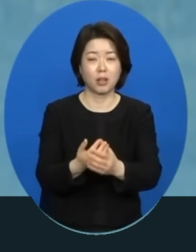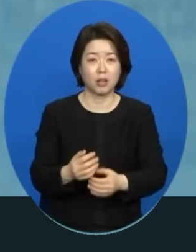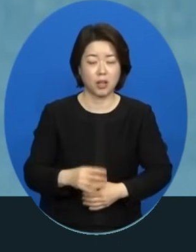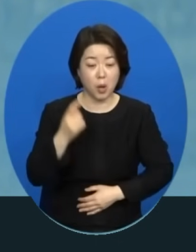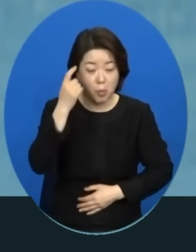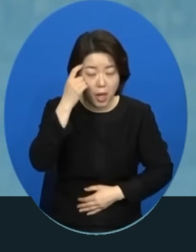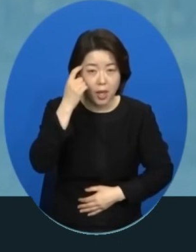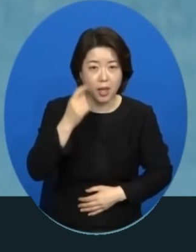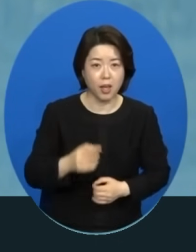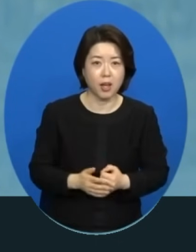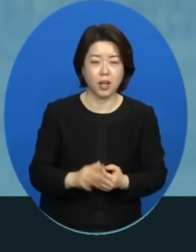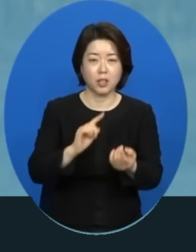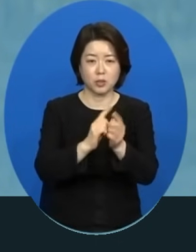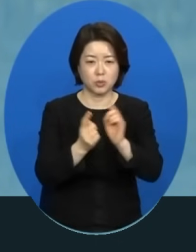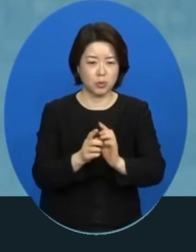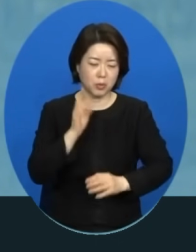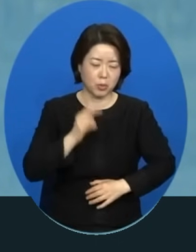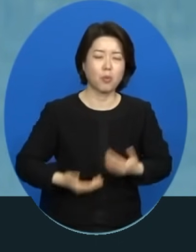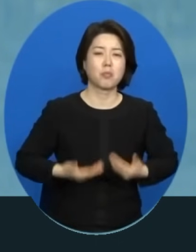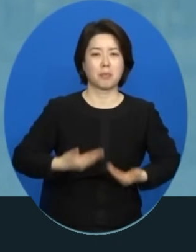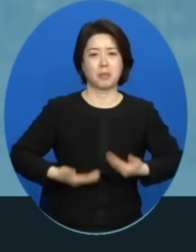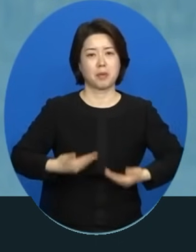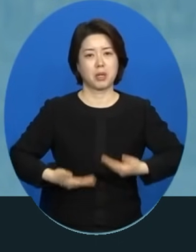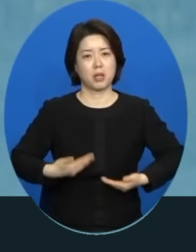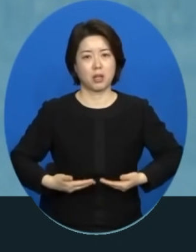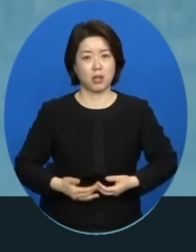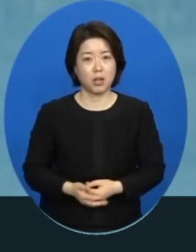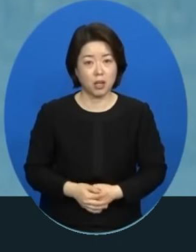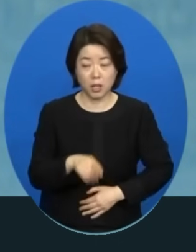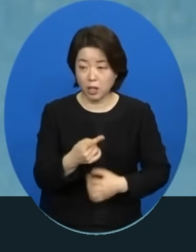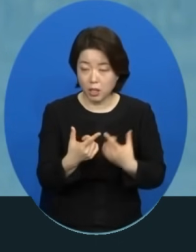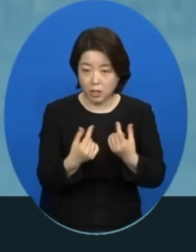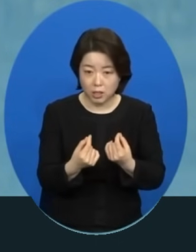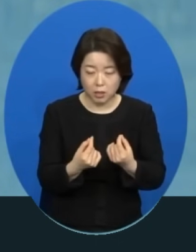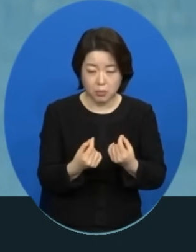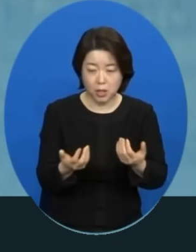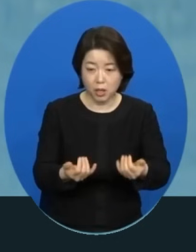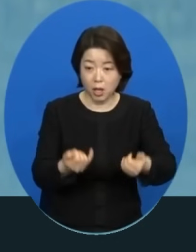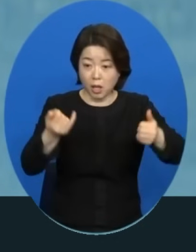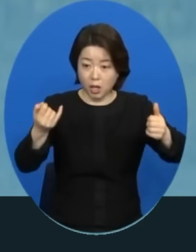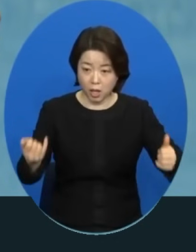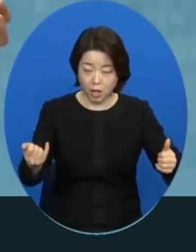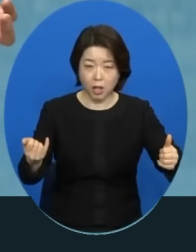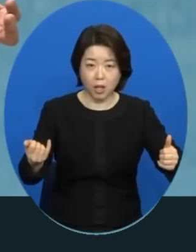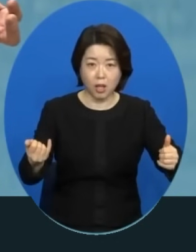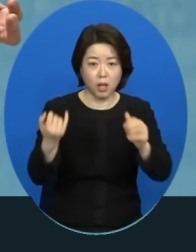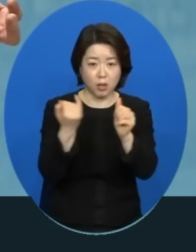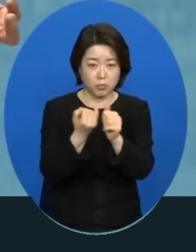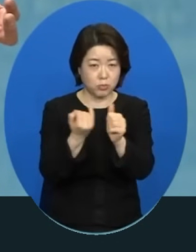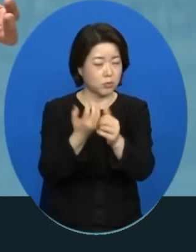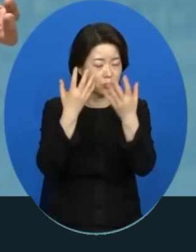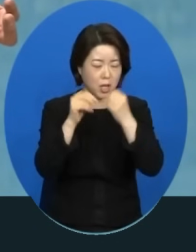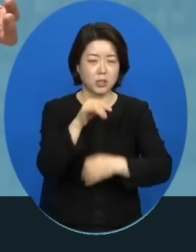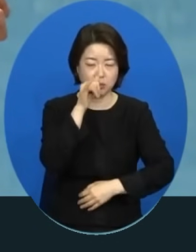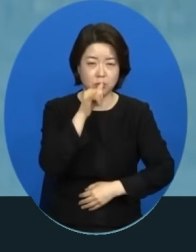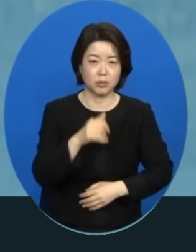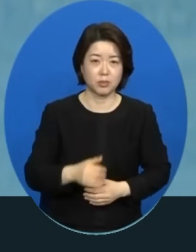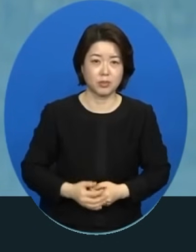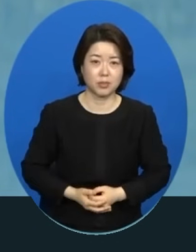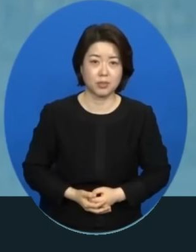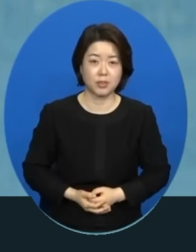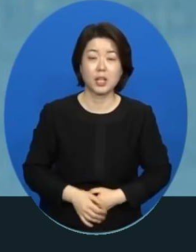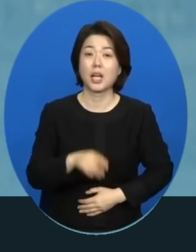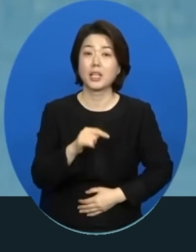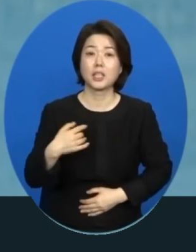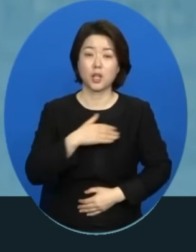그러냐 보면 서로 너무 바빠요. 이렇게 돼서 멀어진 부부들도 굉장히 많습니다. 근데